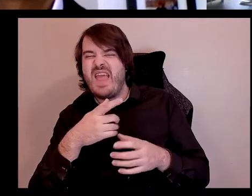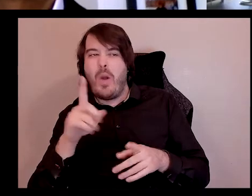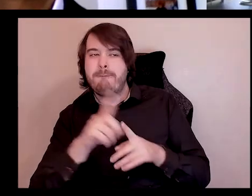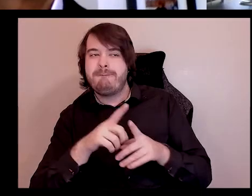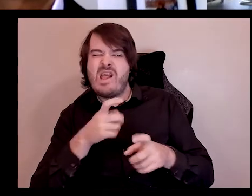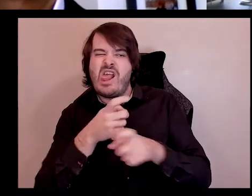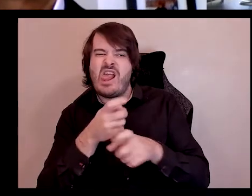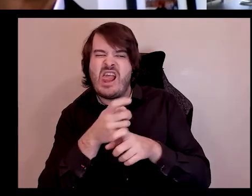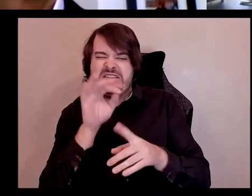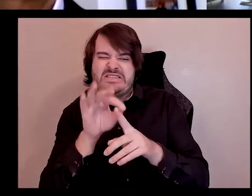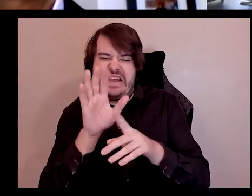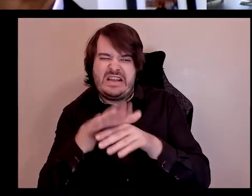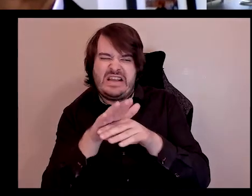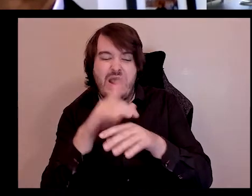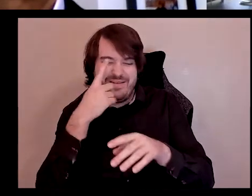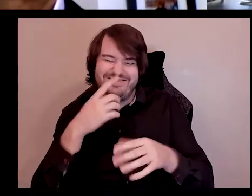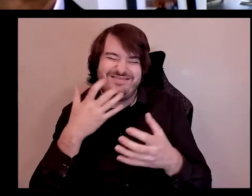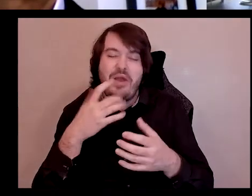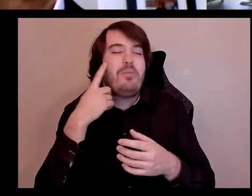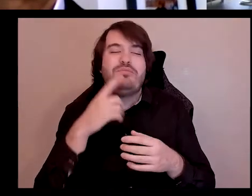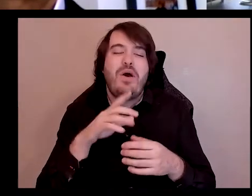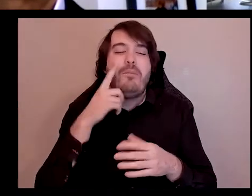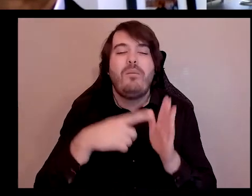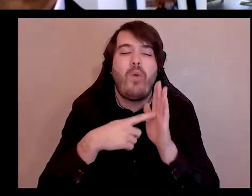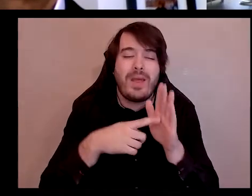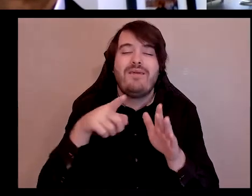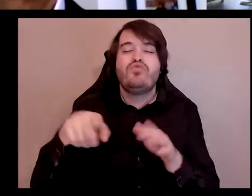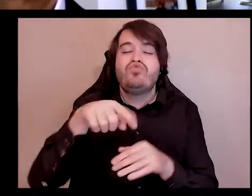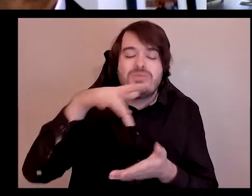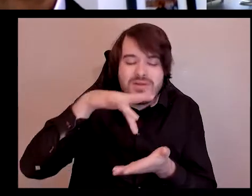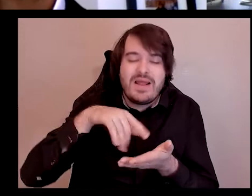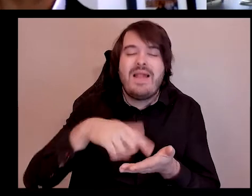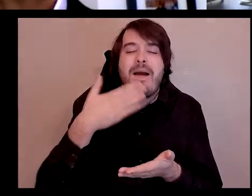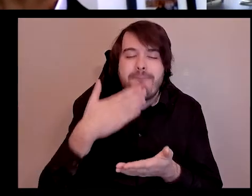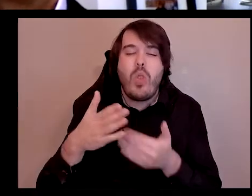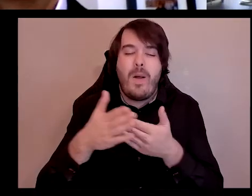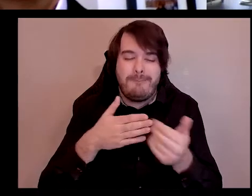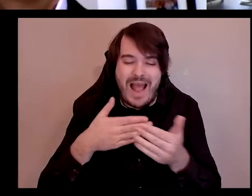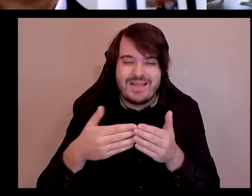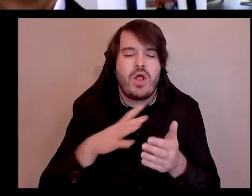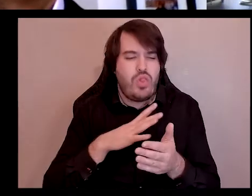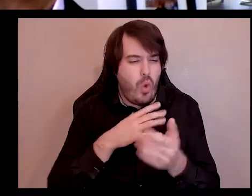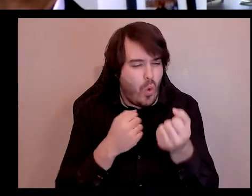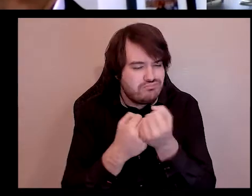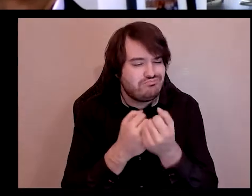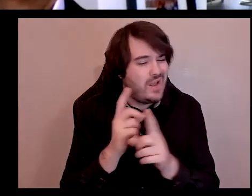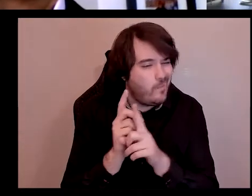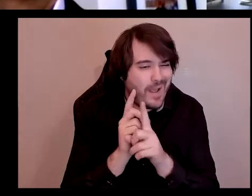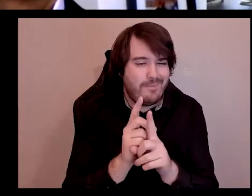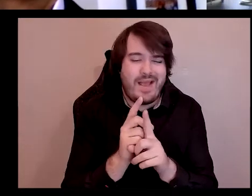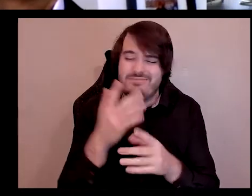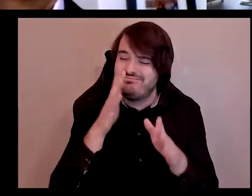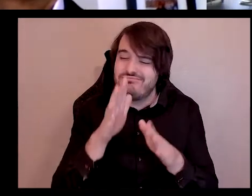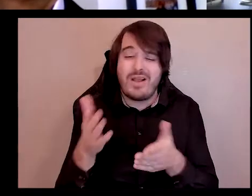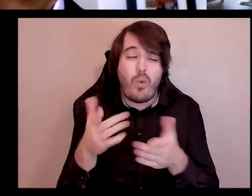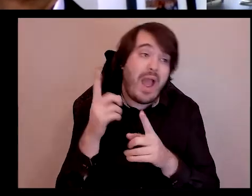assure, ceux qui nous écoutent, cette petite question-là était organisée avec le gars des vues. Alors, je me suis auto-flagellée pour vous parce qu'on voulait vous démontrer à